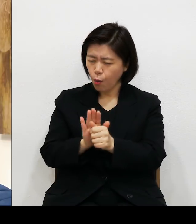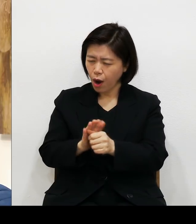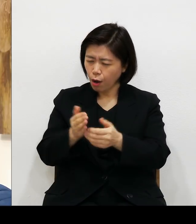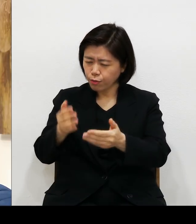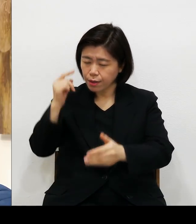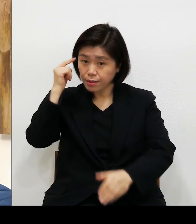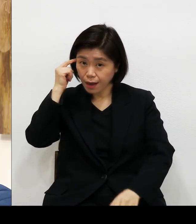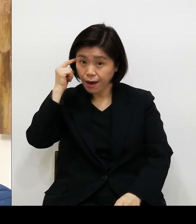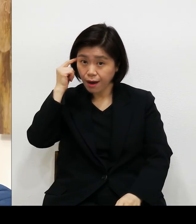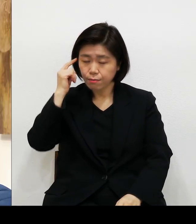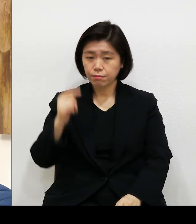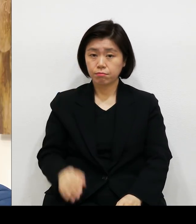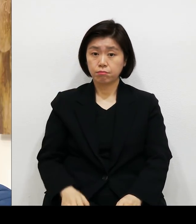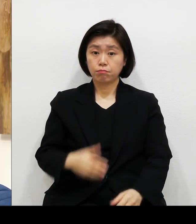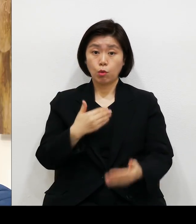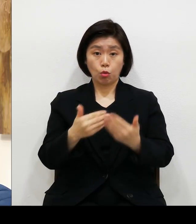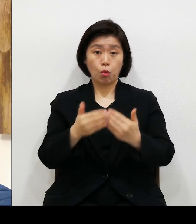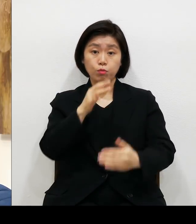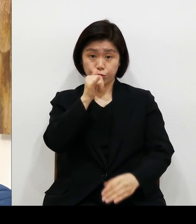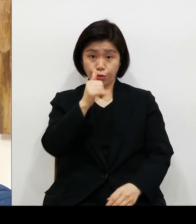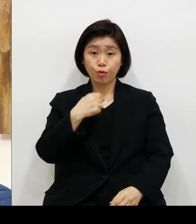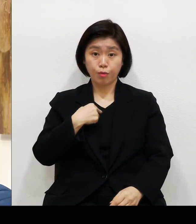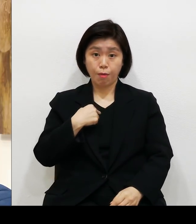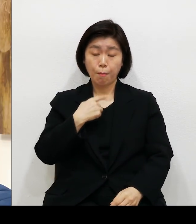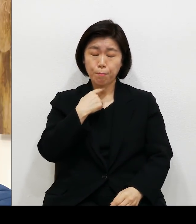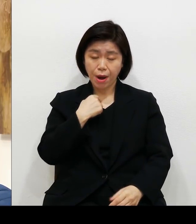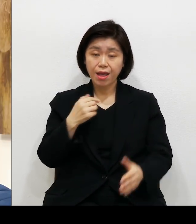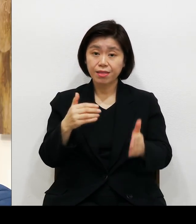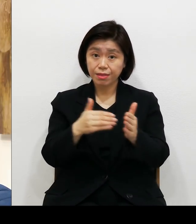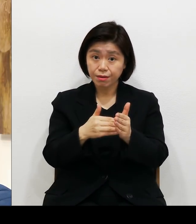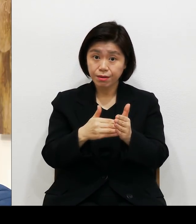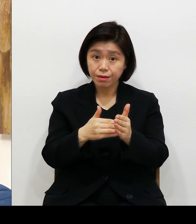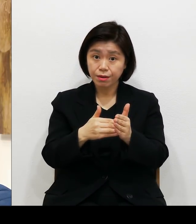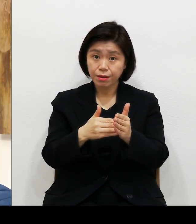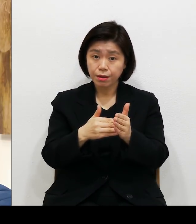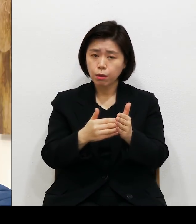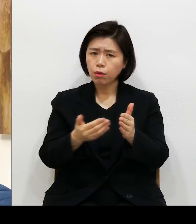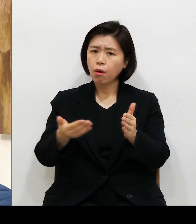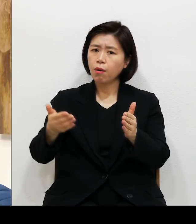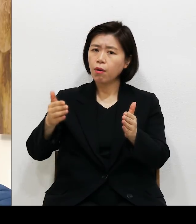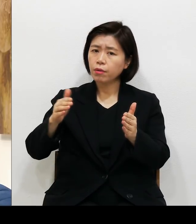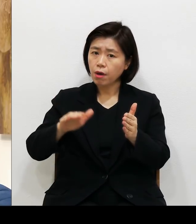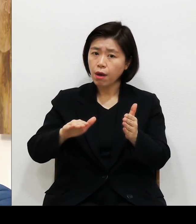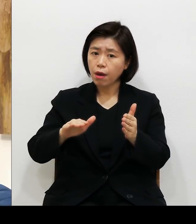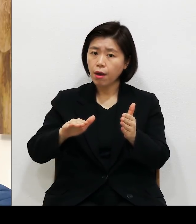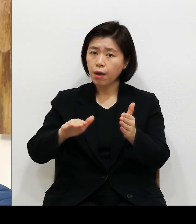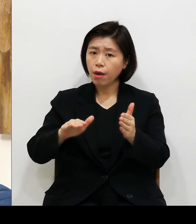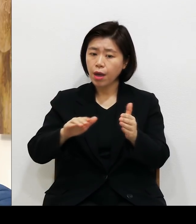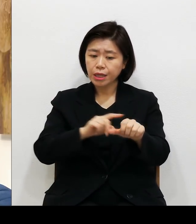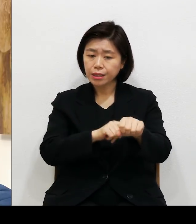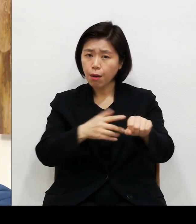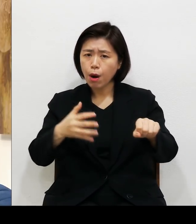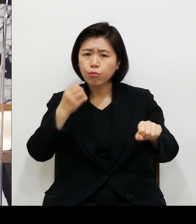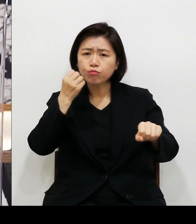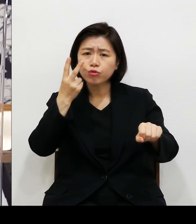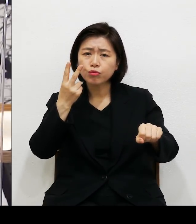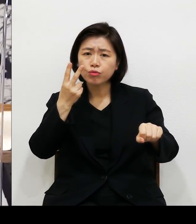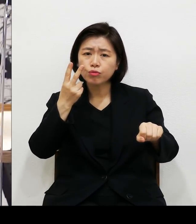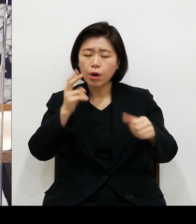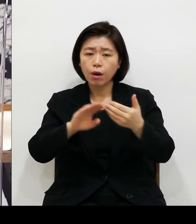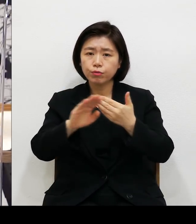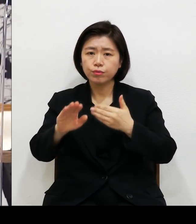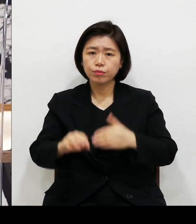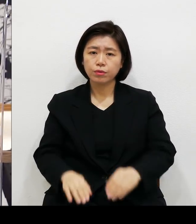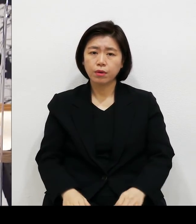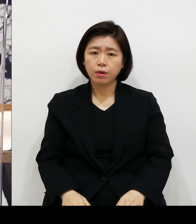똑같은 해봤던 기관이고 예, 예. 제가 똑같은 했던 방법을 그대로 하는데 예. 그 2달 사이에 담당자가 다 바뀌어 계신 거예요.